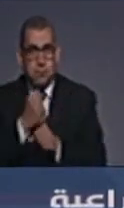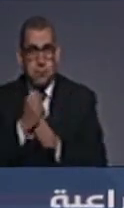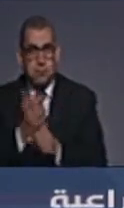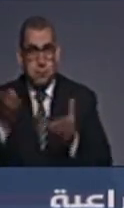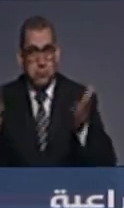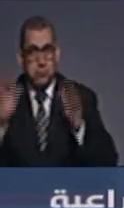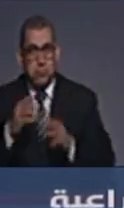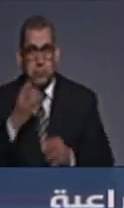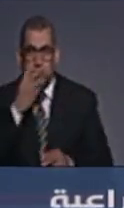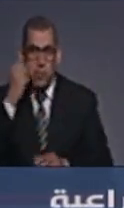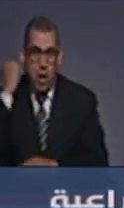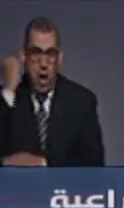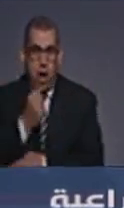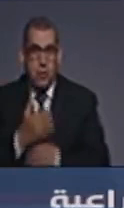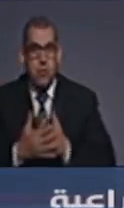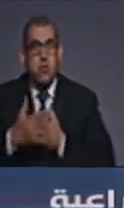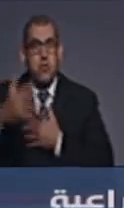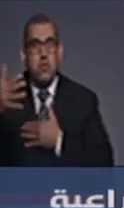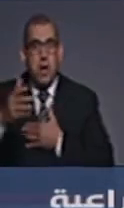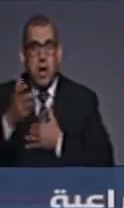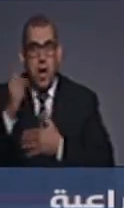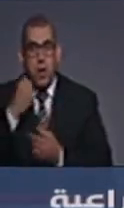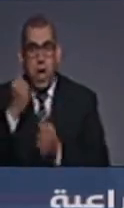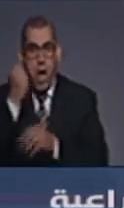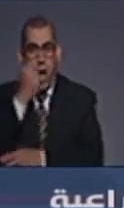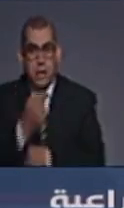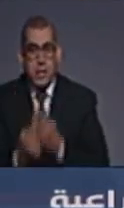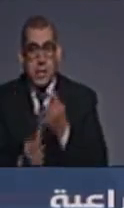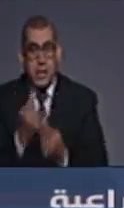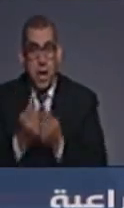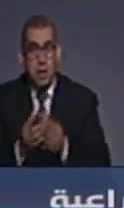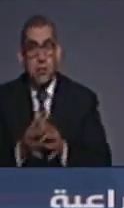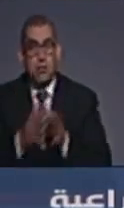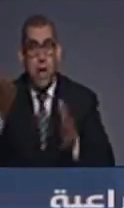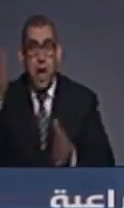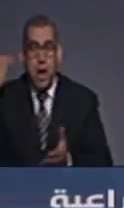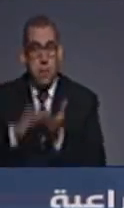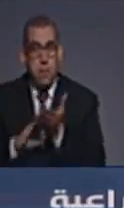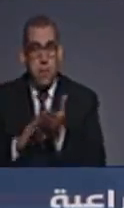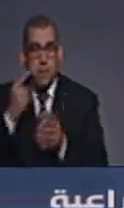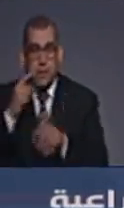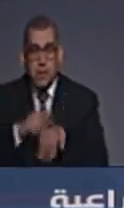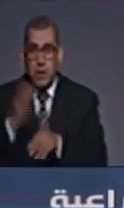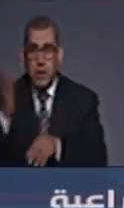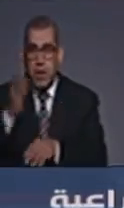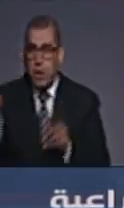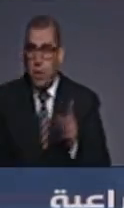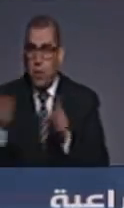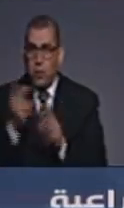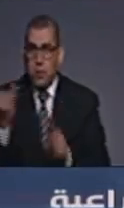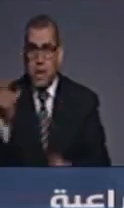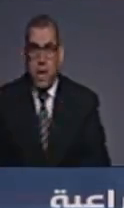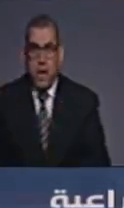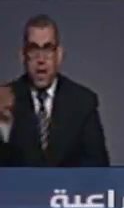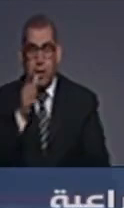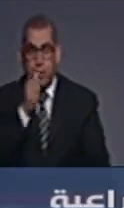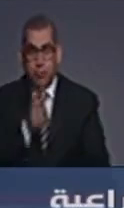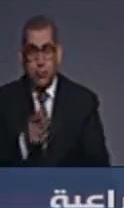وحجم اراضي عشان تعمل انتاج زراعي غير مسبوق في فتره زمنيه مش كبيره قوي. طب حتى